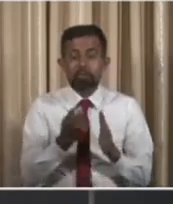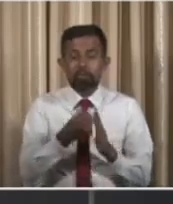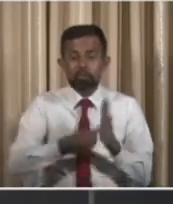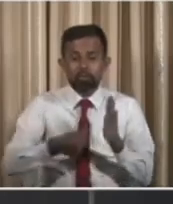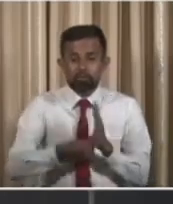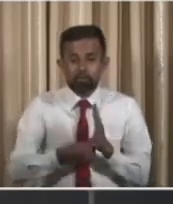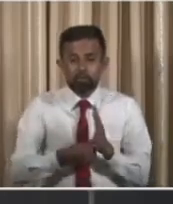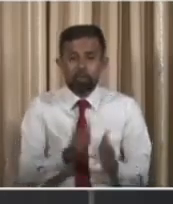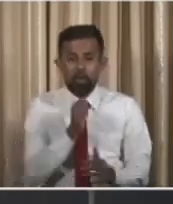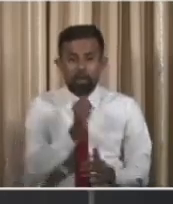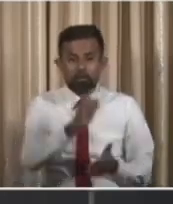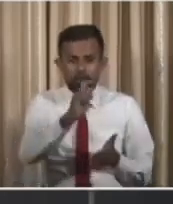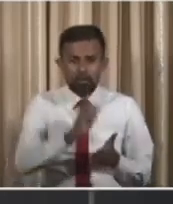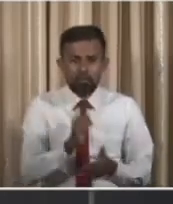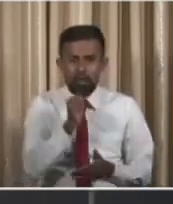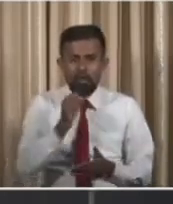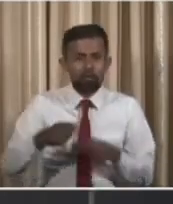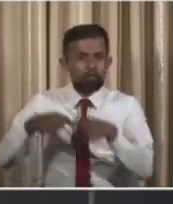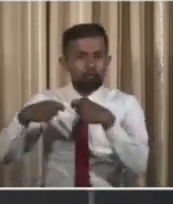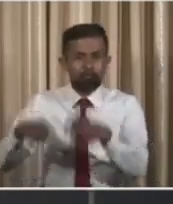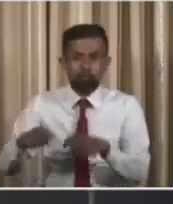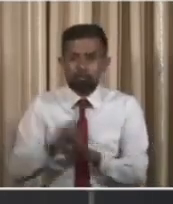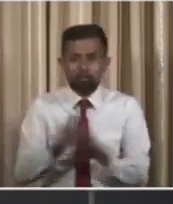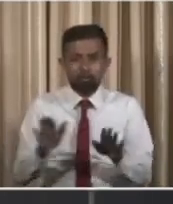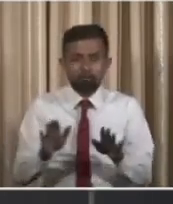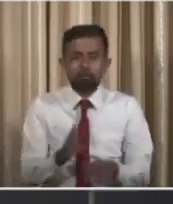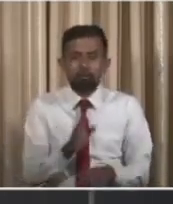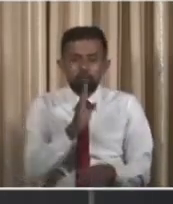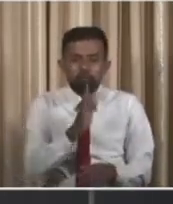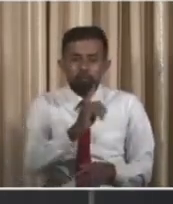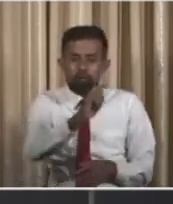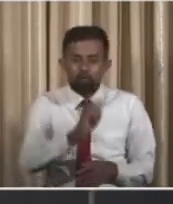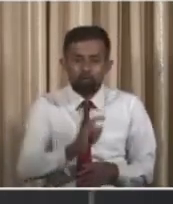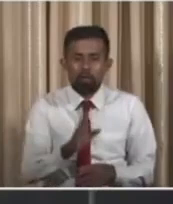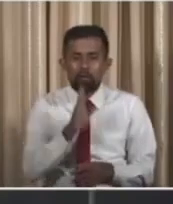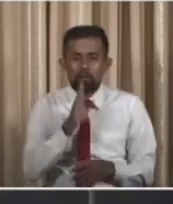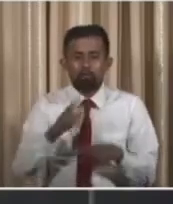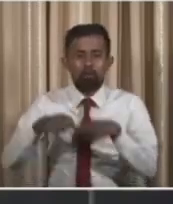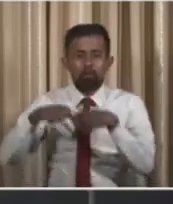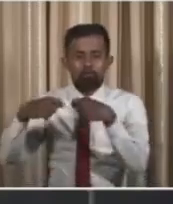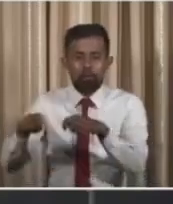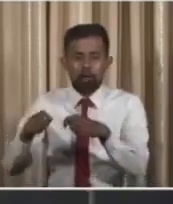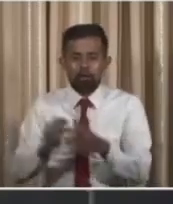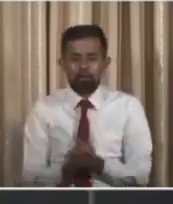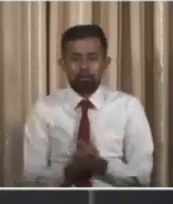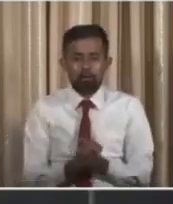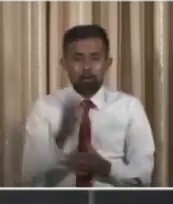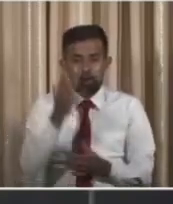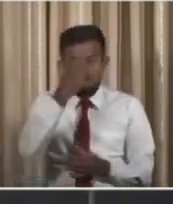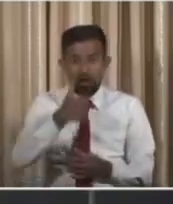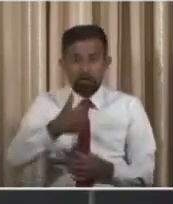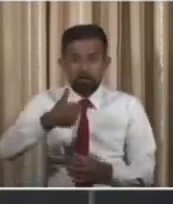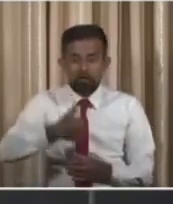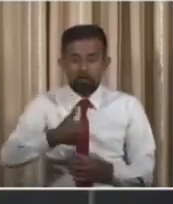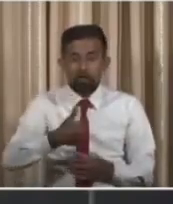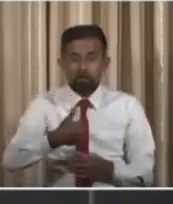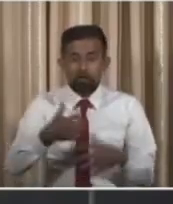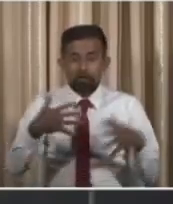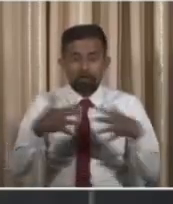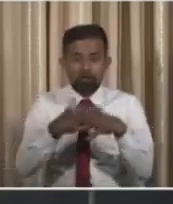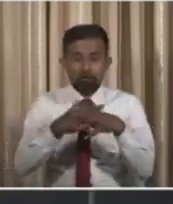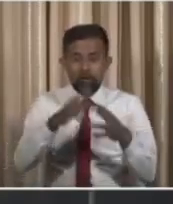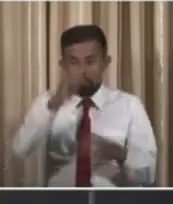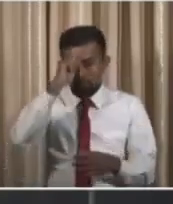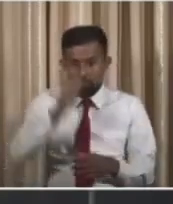තියෙන්නේ සුද්ධ ආදායම් හා වියදම් නෙමෙයි. ඒකේ තියෙන්නේ දල ආදායම් හා වියදම්. ඉතාමත්ම ලස්සනට මේ W විජේවර්ධන මහත්තයා